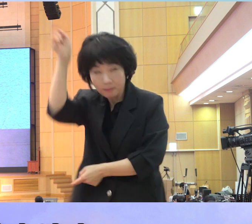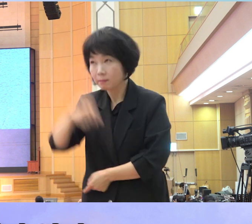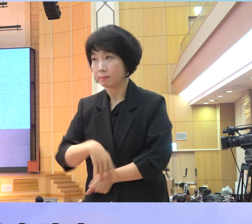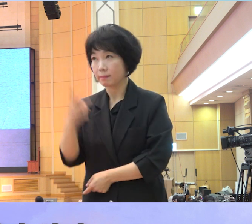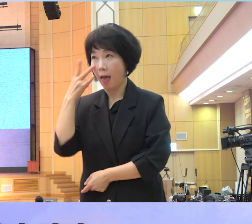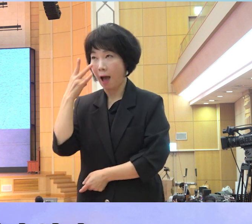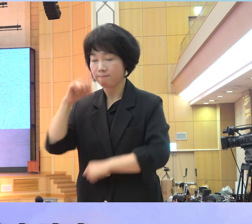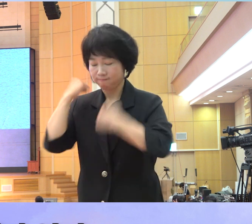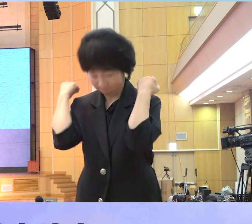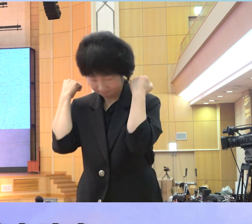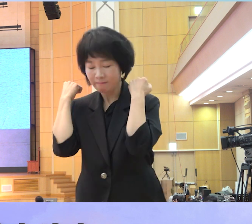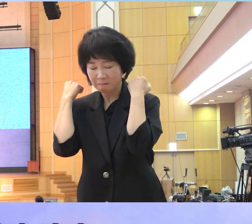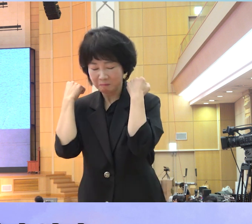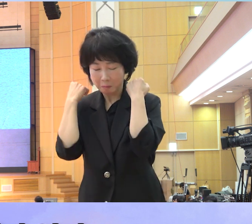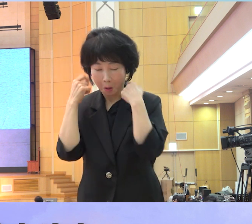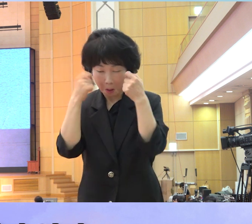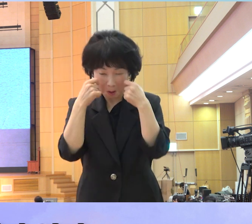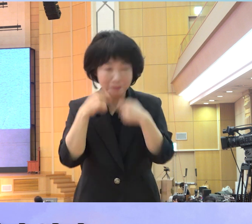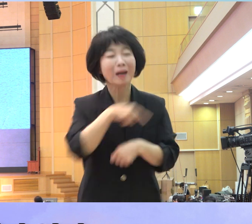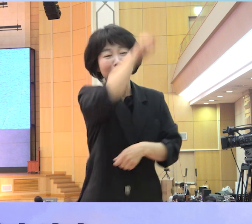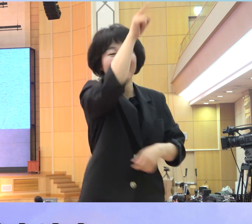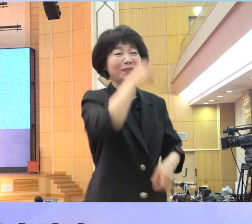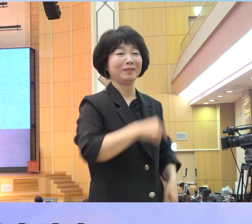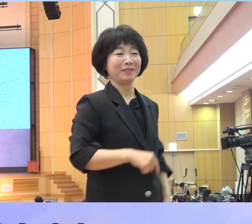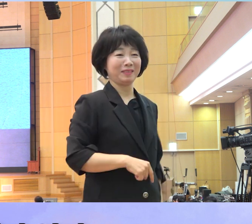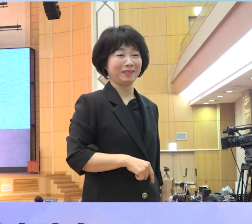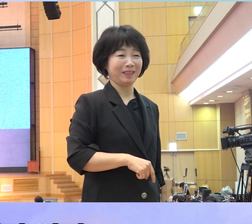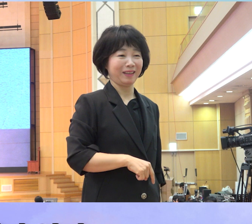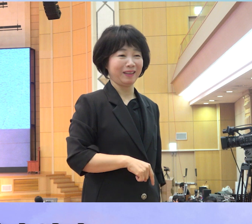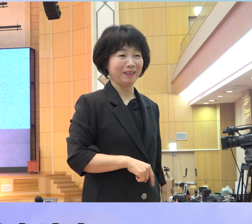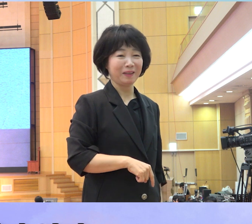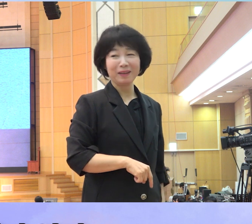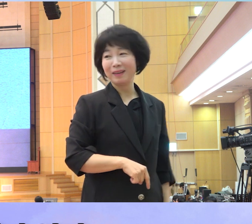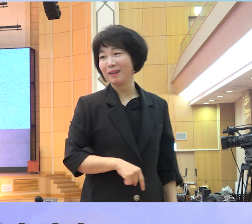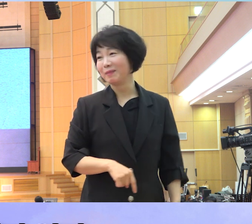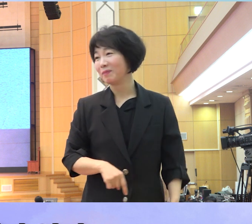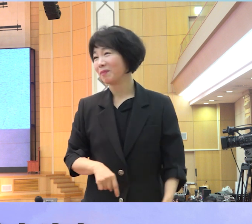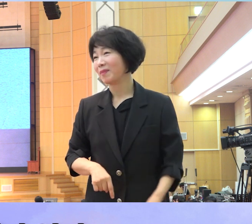네. 그리고 신방을 가셨거든요. 야,